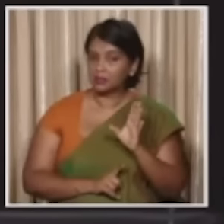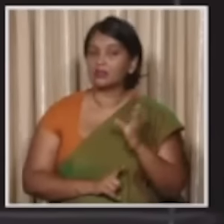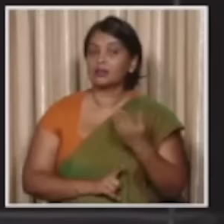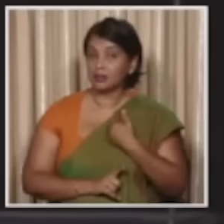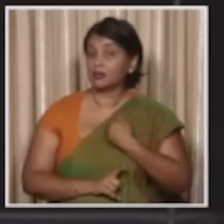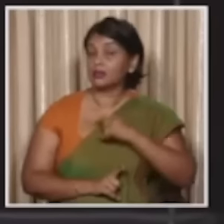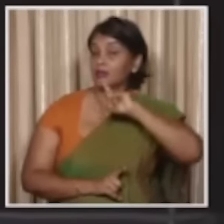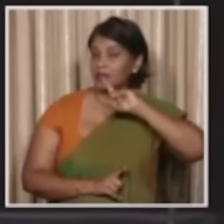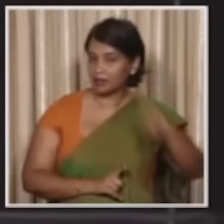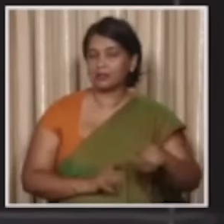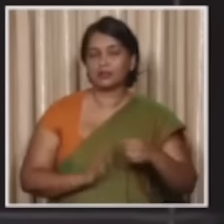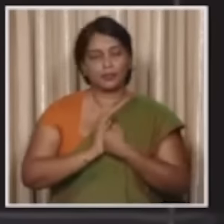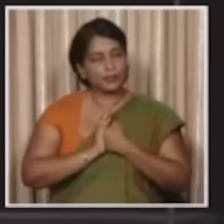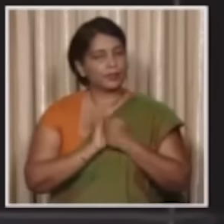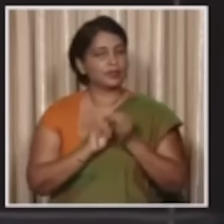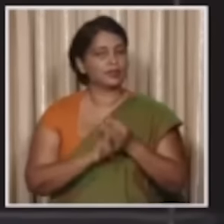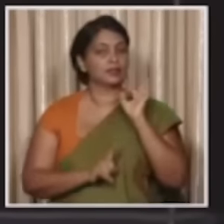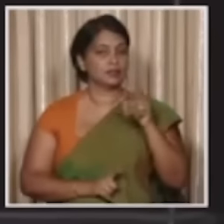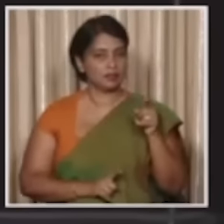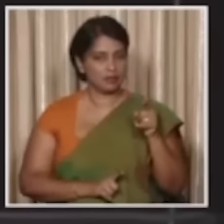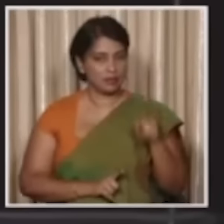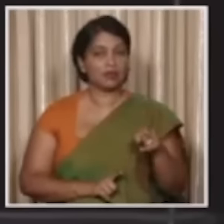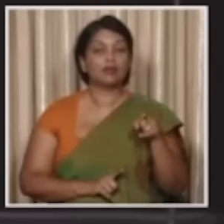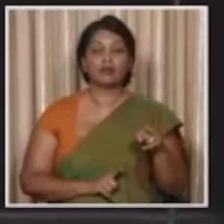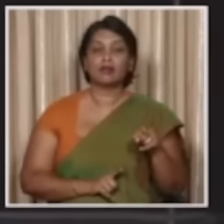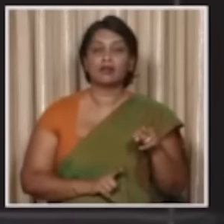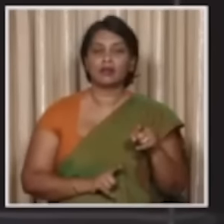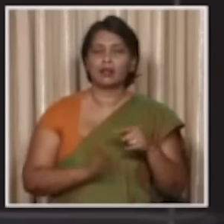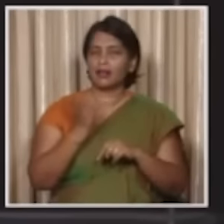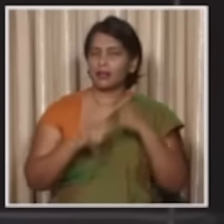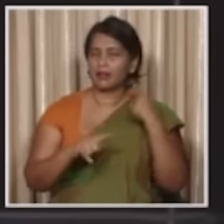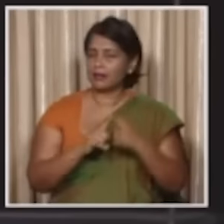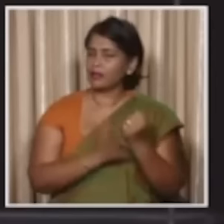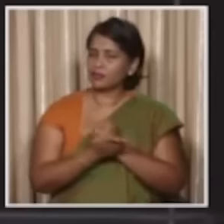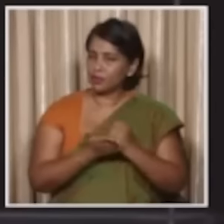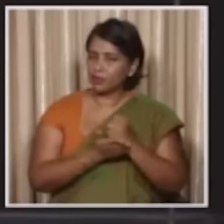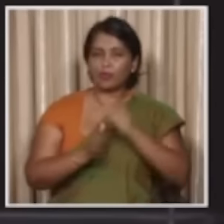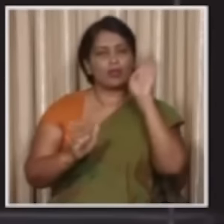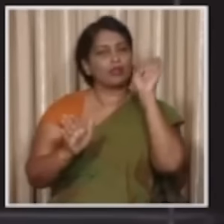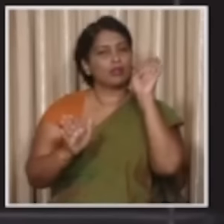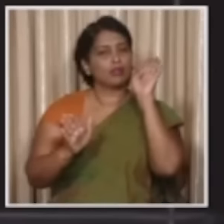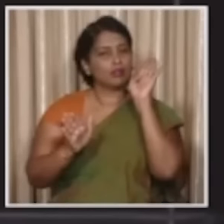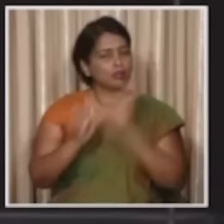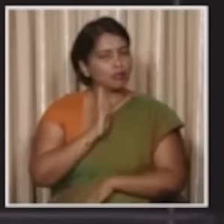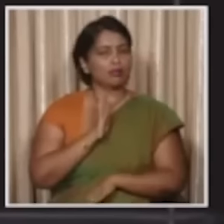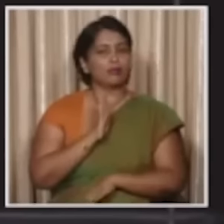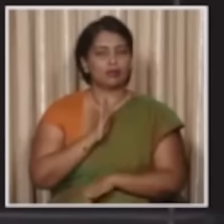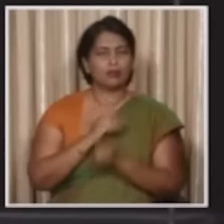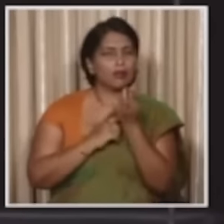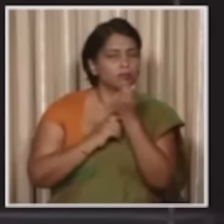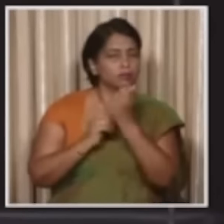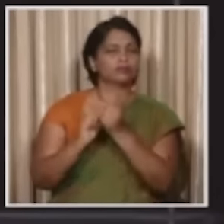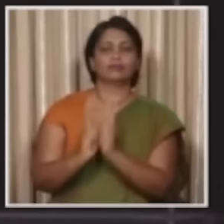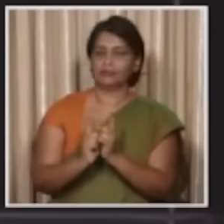ජනාධිපතිතුමාටයි මම මේක කියන්නේ. ගරු ජනාධිපතිතුමනි, මේකට මේ ටැක්ස් එක සියල්ලම අතහැර සීමිත බිලක්